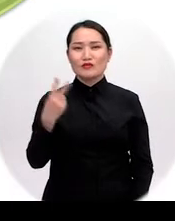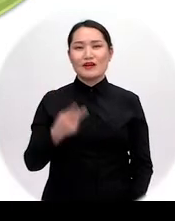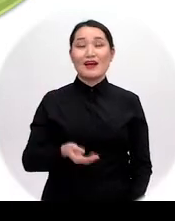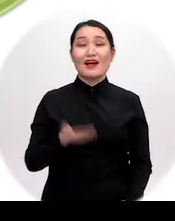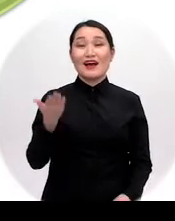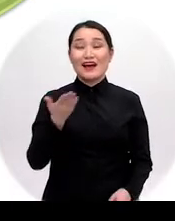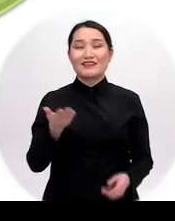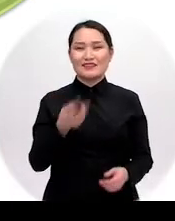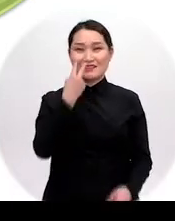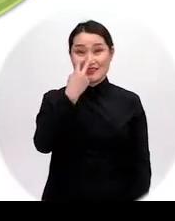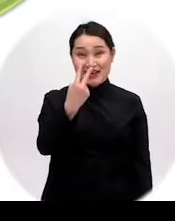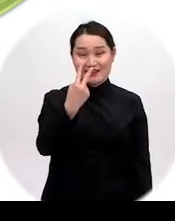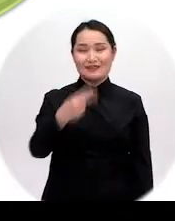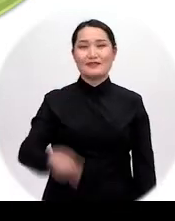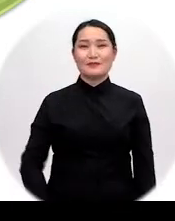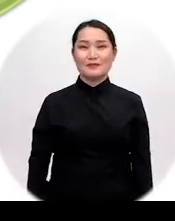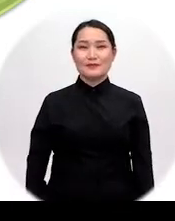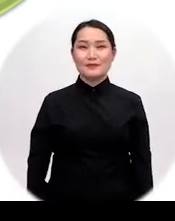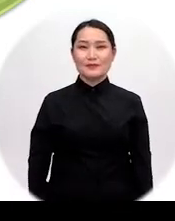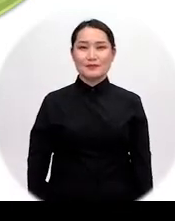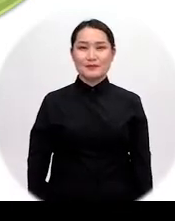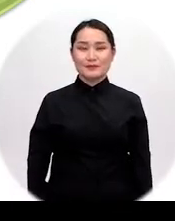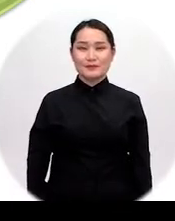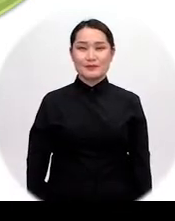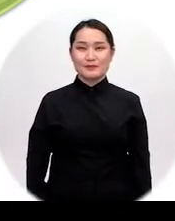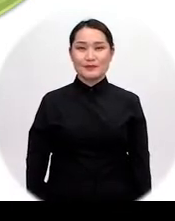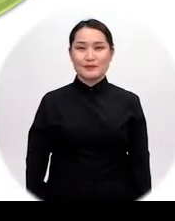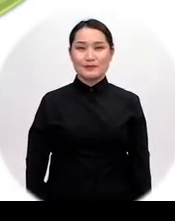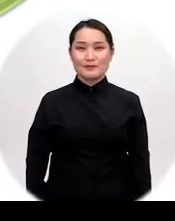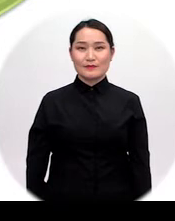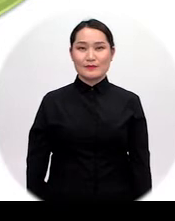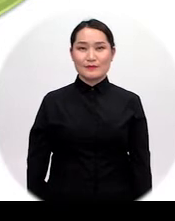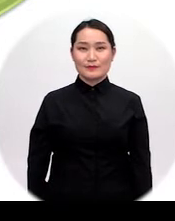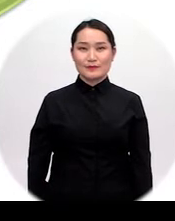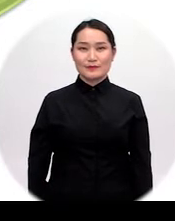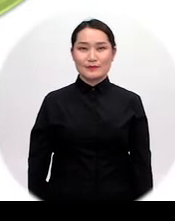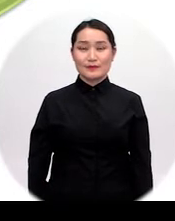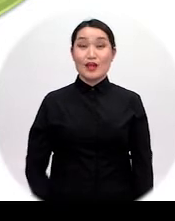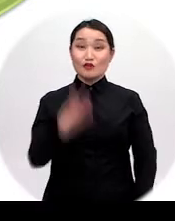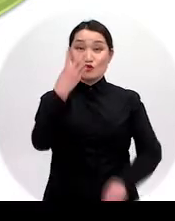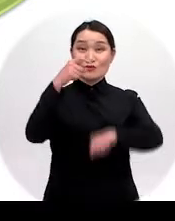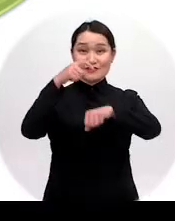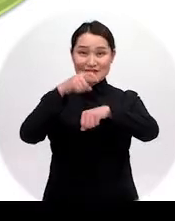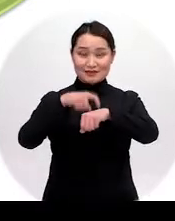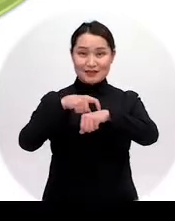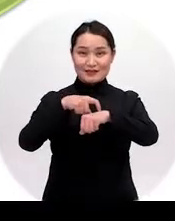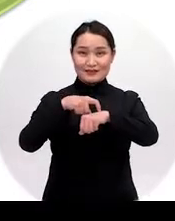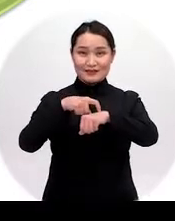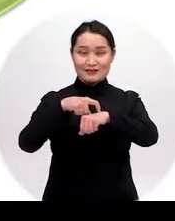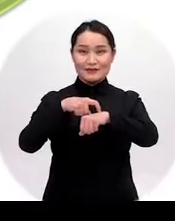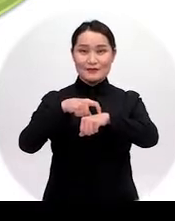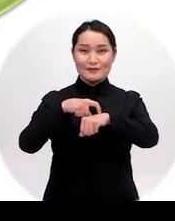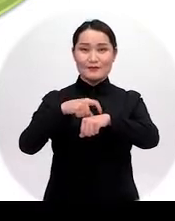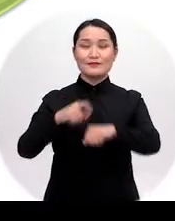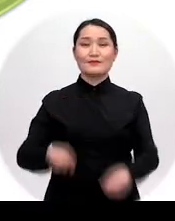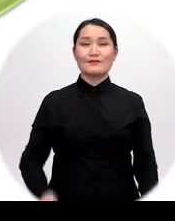тоон дээр очихыг сайн ажиглаарай хүүхдүүд ээ. За эхний цаг бол 4 цагийг